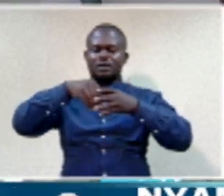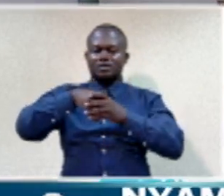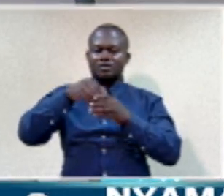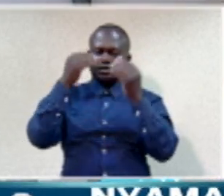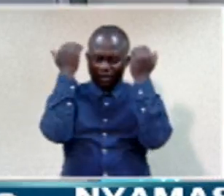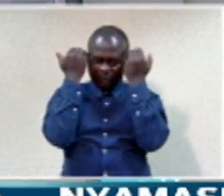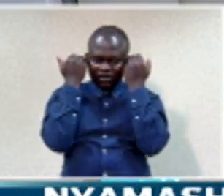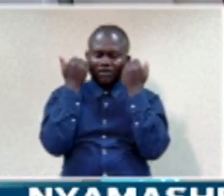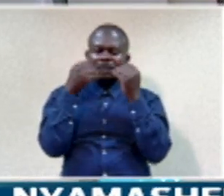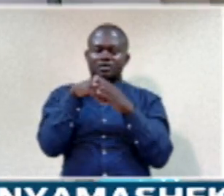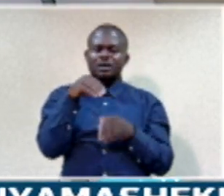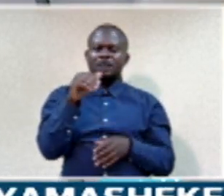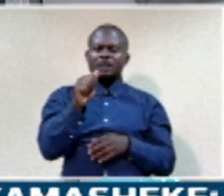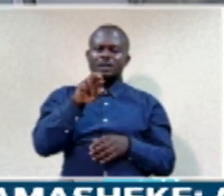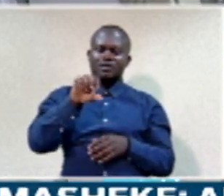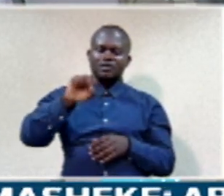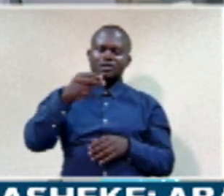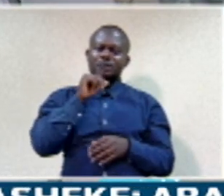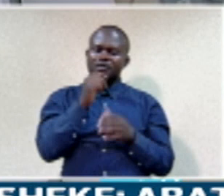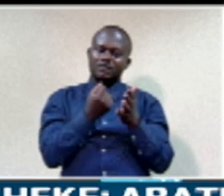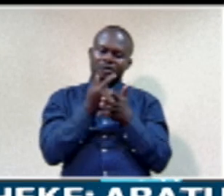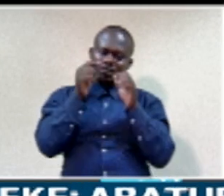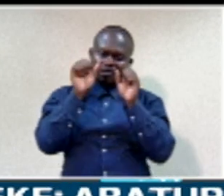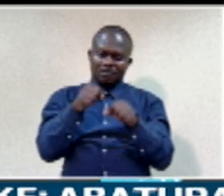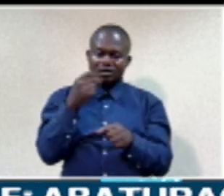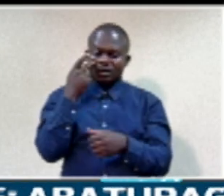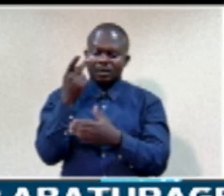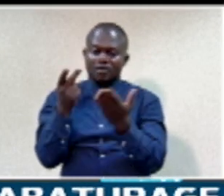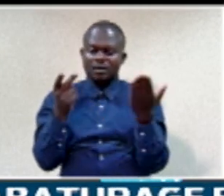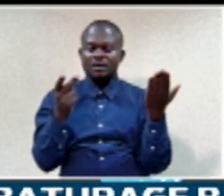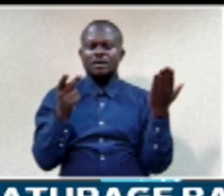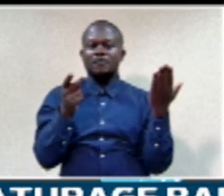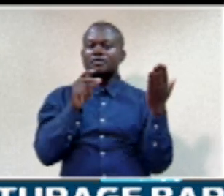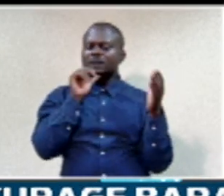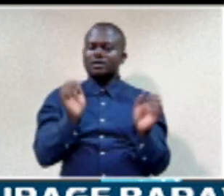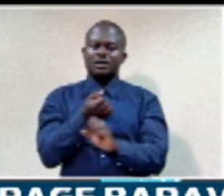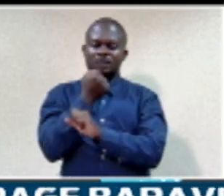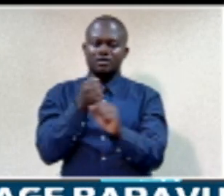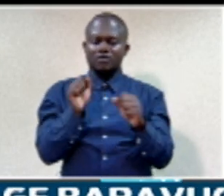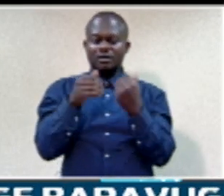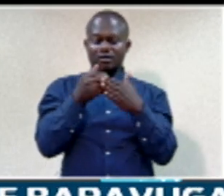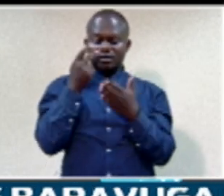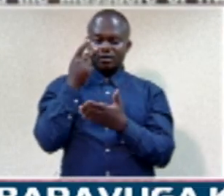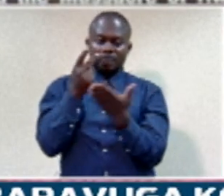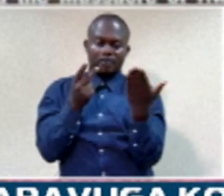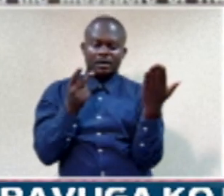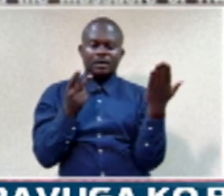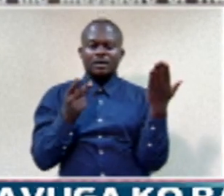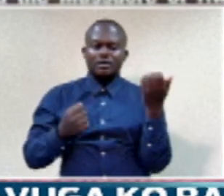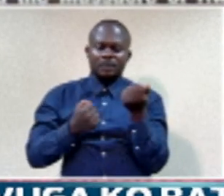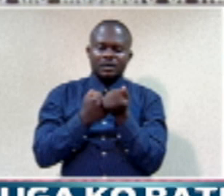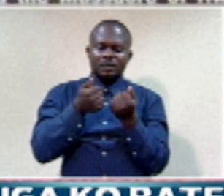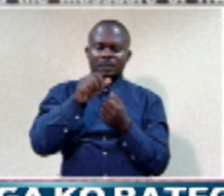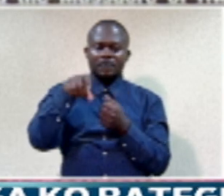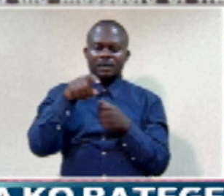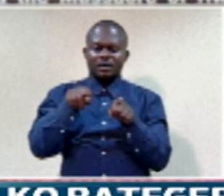rukiko ruzamubanisha Arusha bitazatuma abasha kubona atazabasha kubona ubufasha